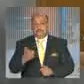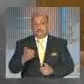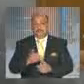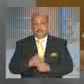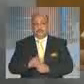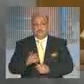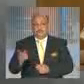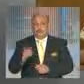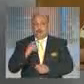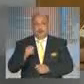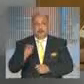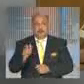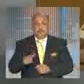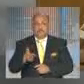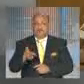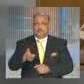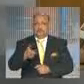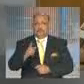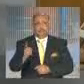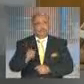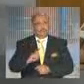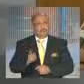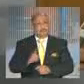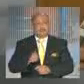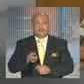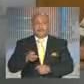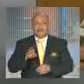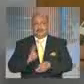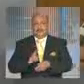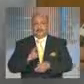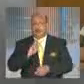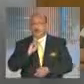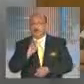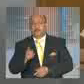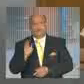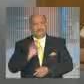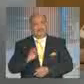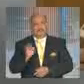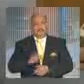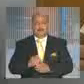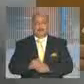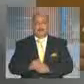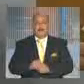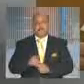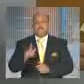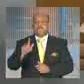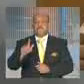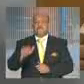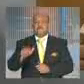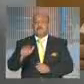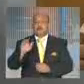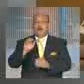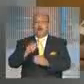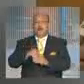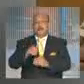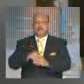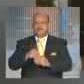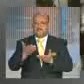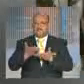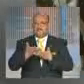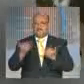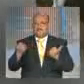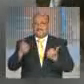اكتسبوا منذ أن قدم المطلب الأول للقيام بالحق الشخصي اكتسبوا صفة القائمين بالحق